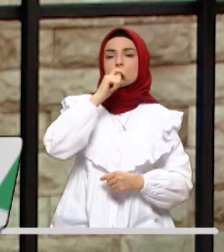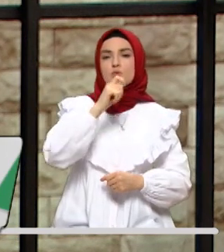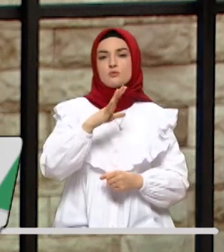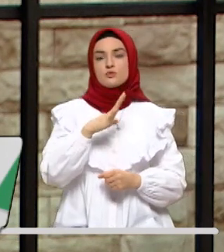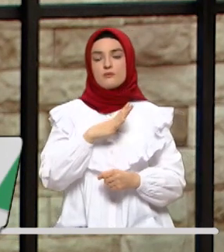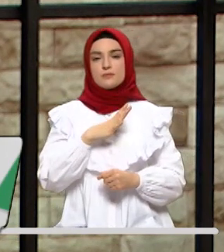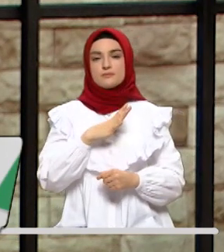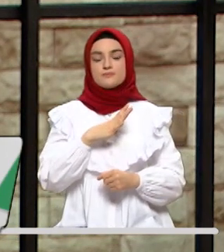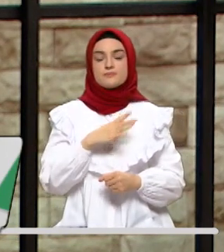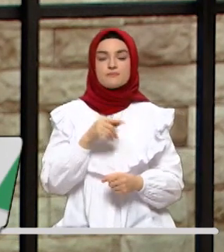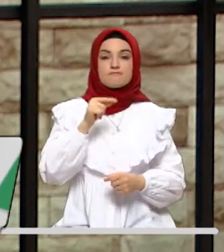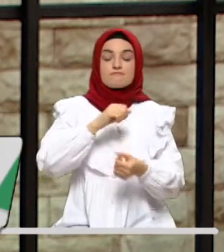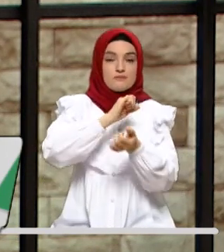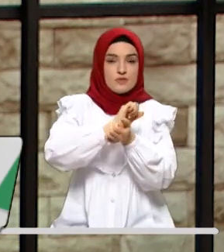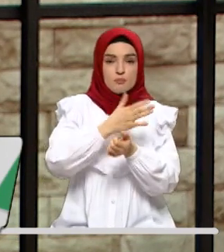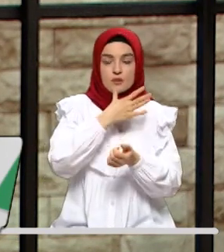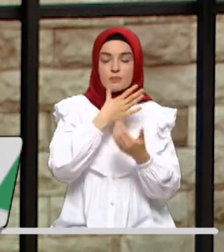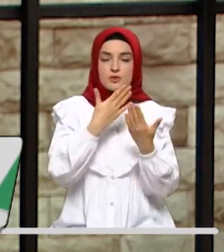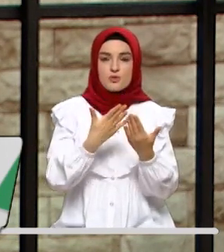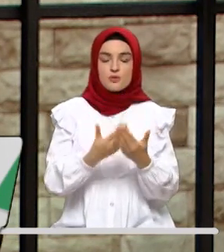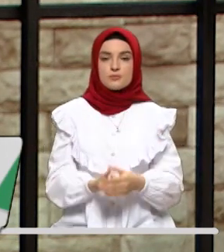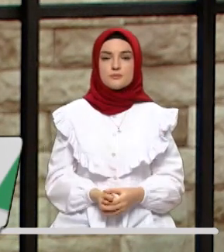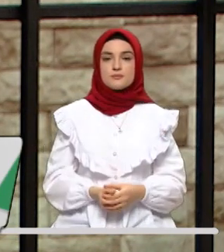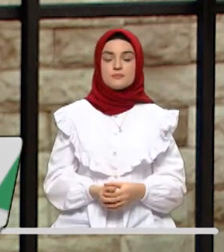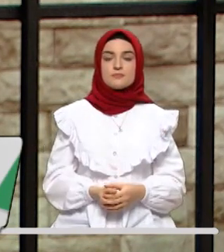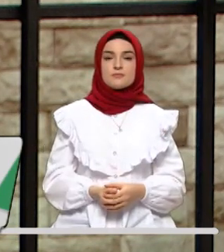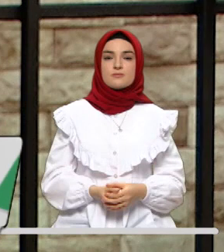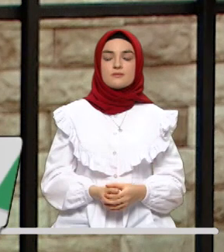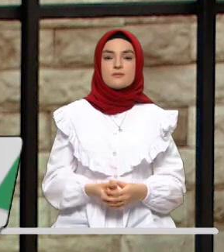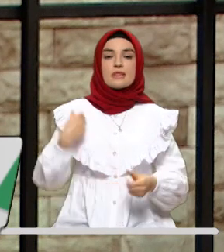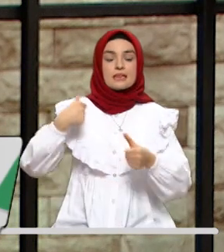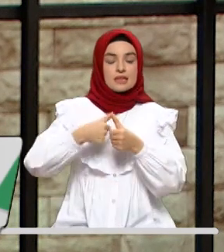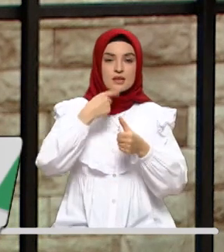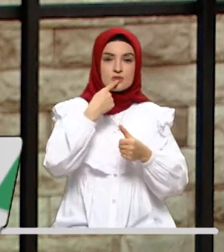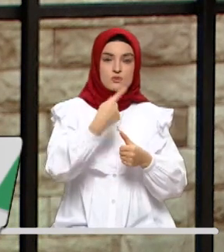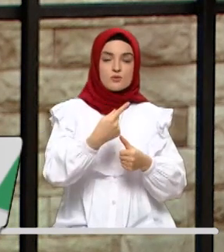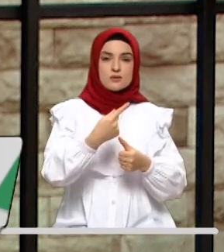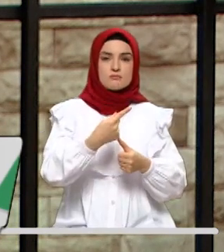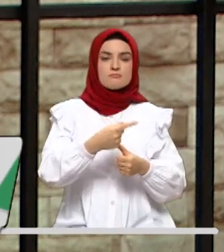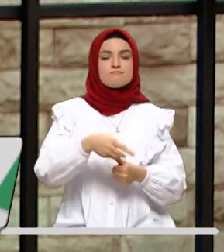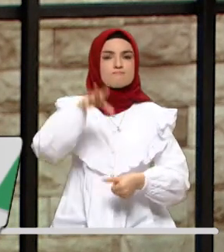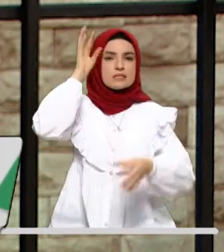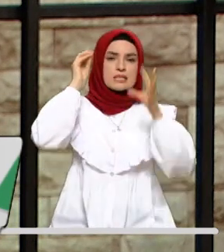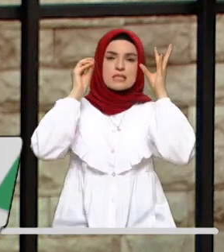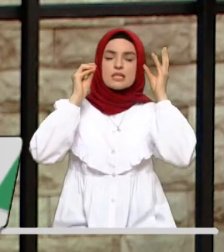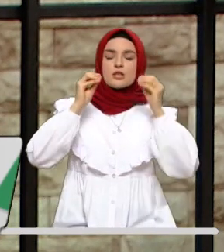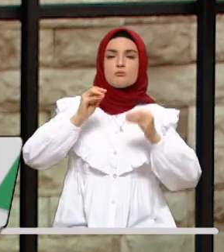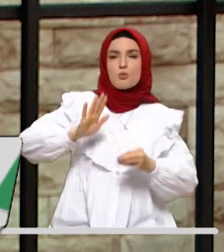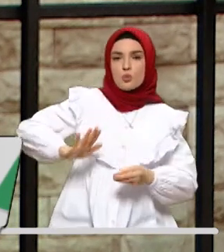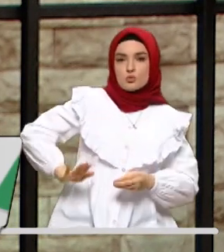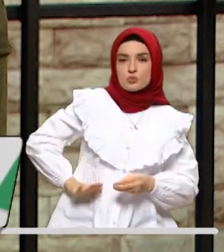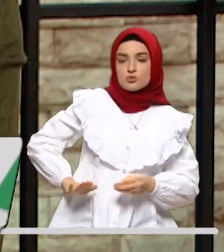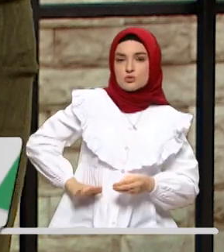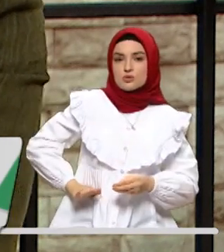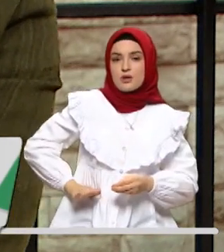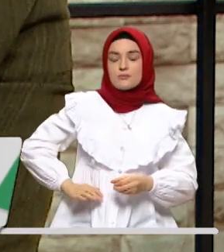ve ailelerimiz de bunu biliyorlar muhakkak da bir farkındalık kazandıralım. Diyor ki ilim çocukken diyor